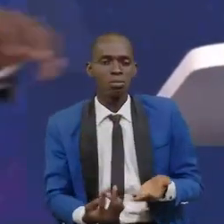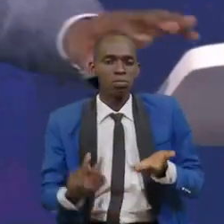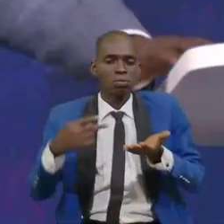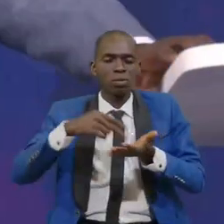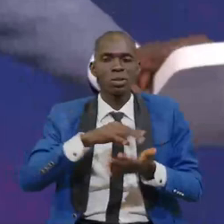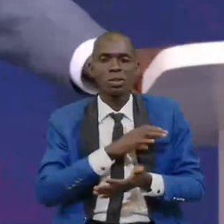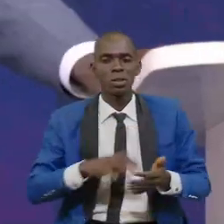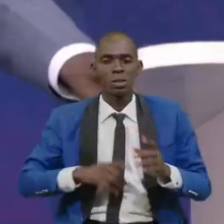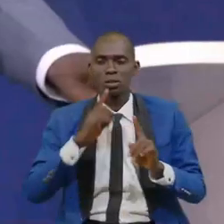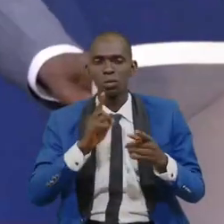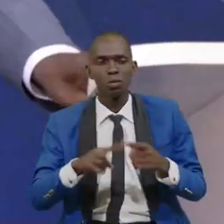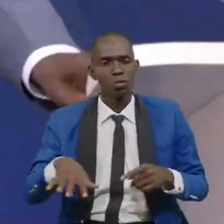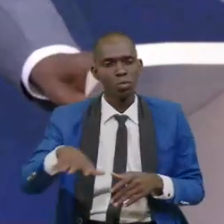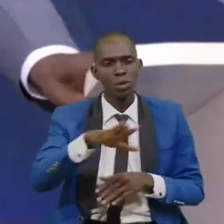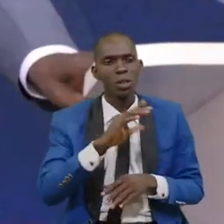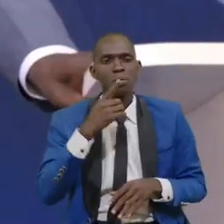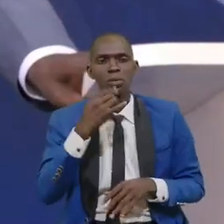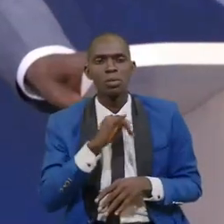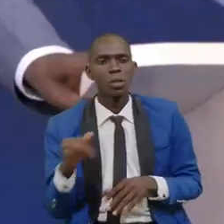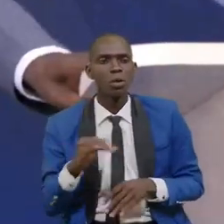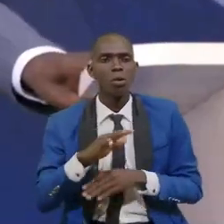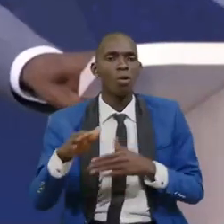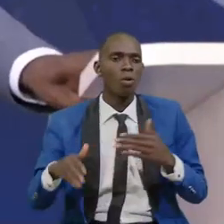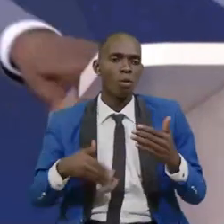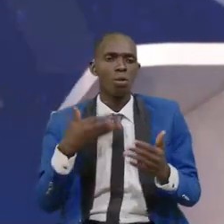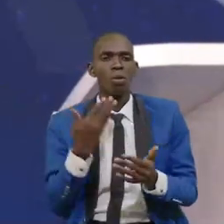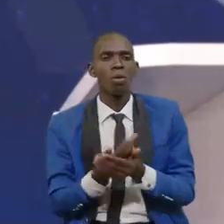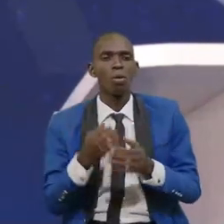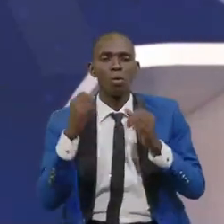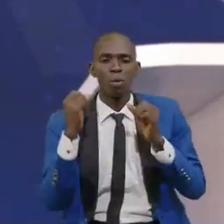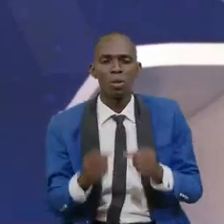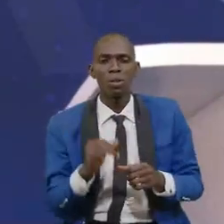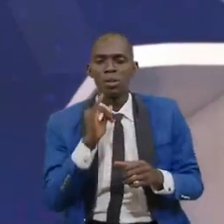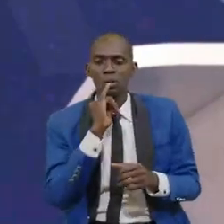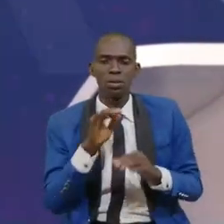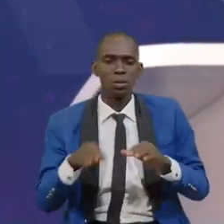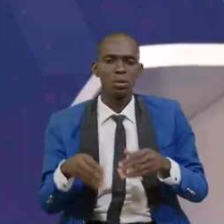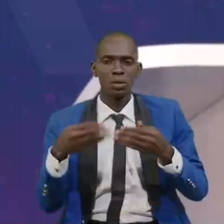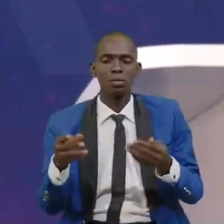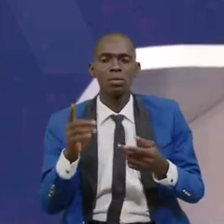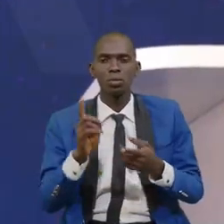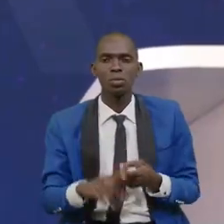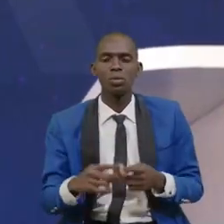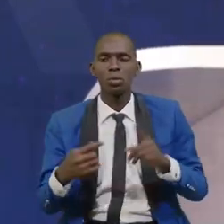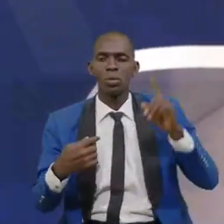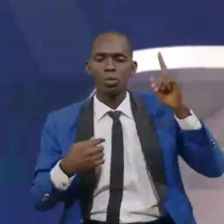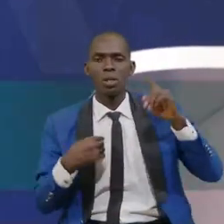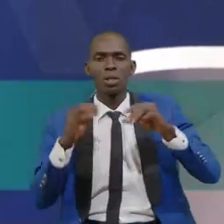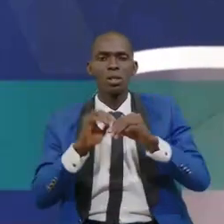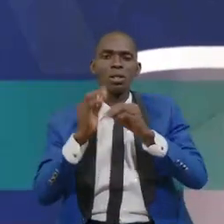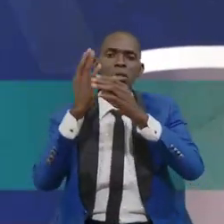Et il parla. Tout pouvoir m'a été donné dans le